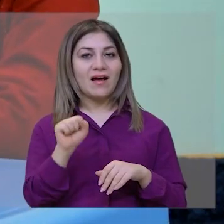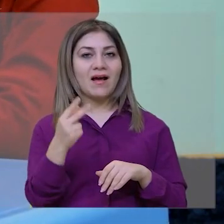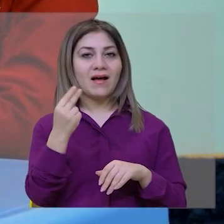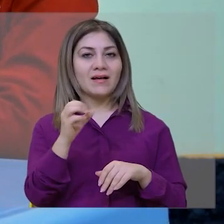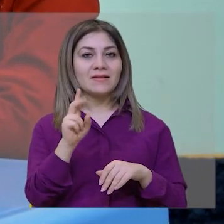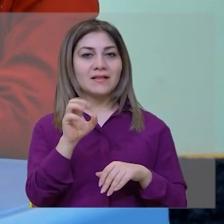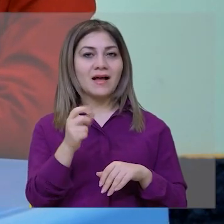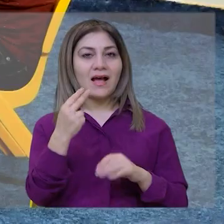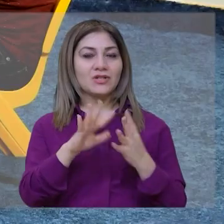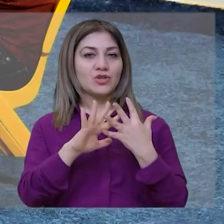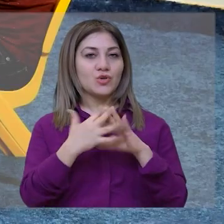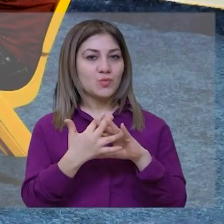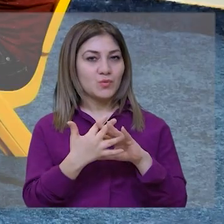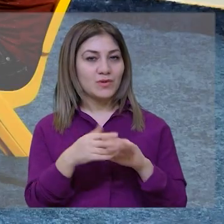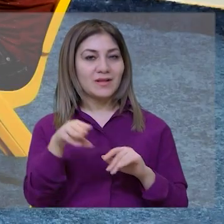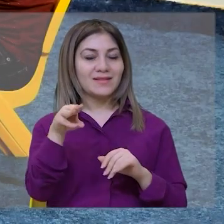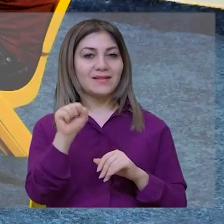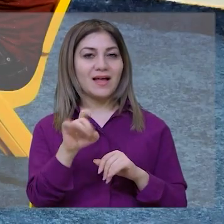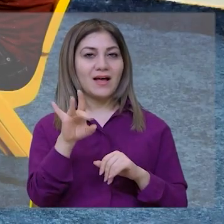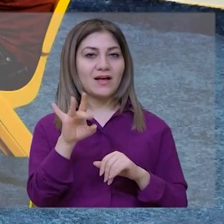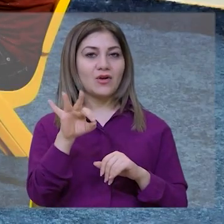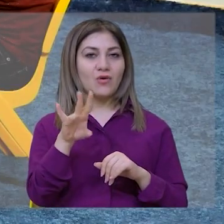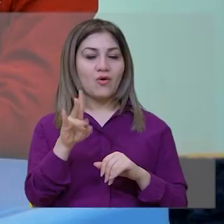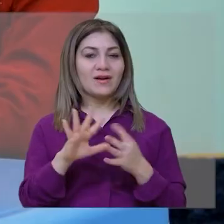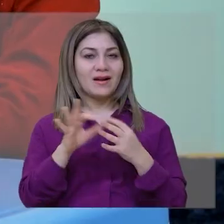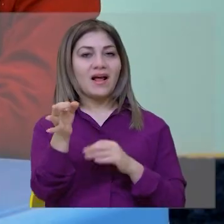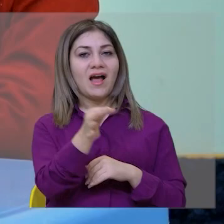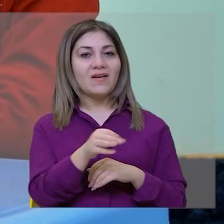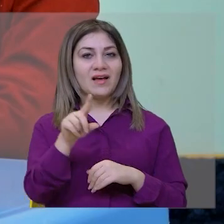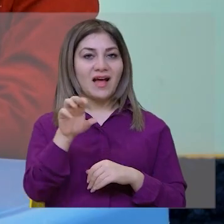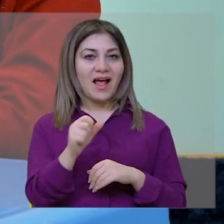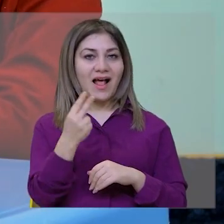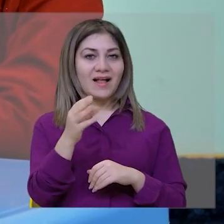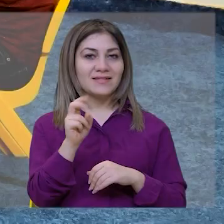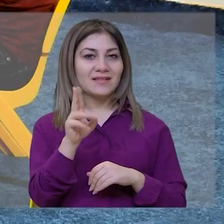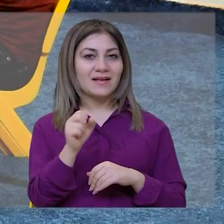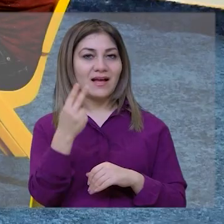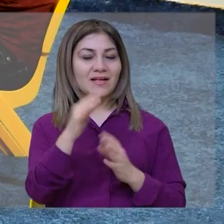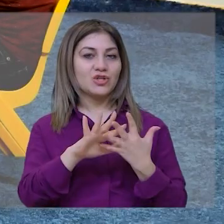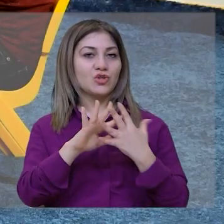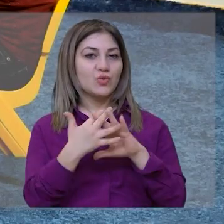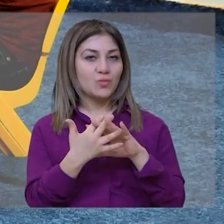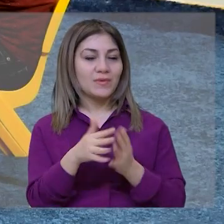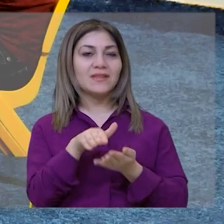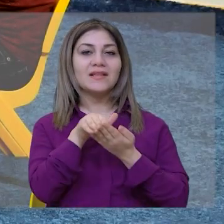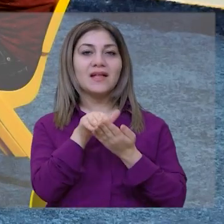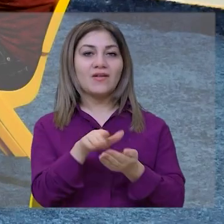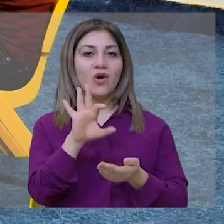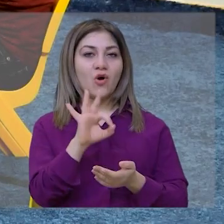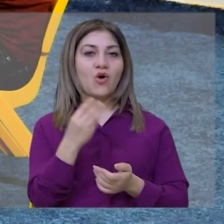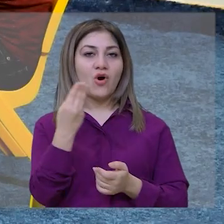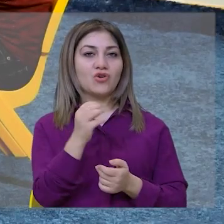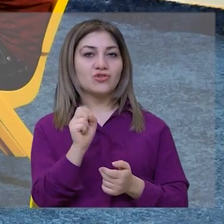Հիմա ասում են տղաները Տարոնք գավառի Հացեկած գյուղում, և երեխաներ թաղված է